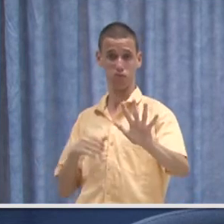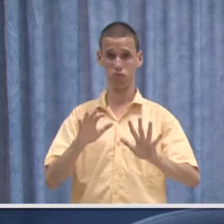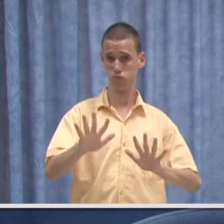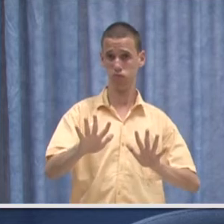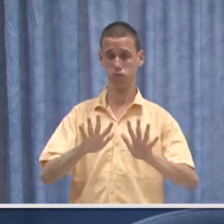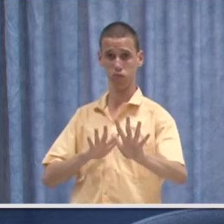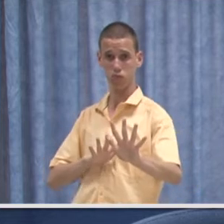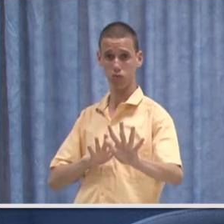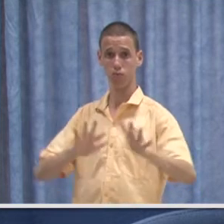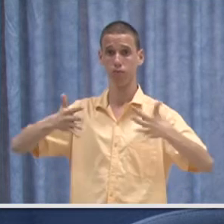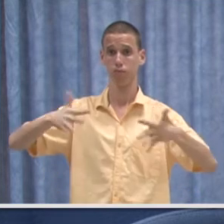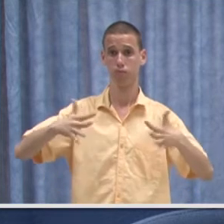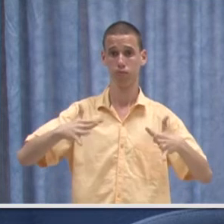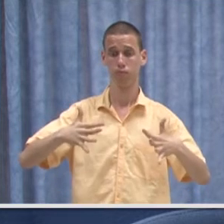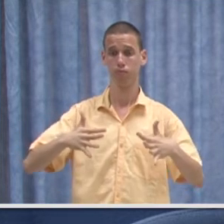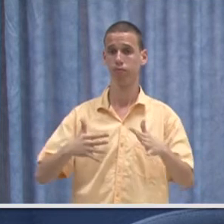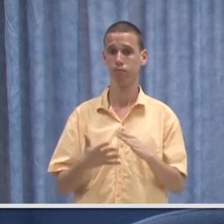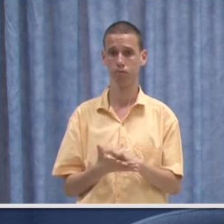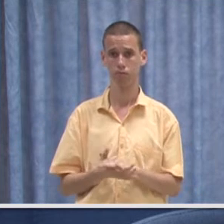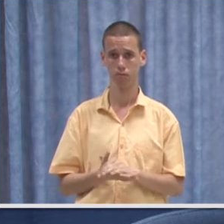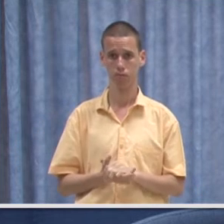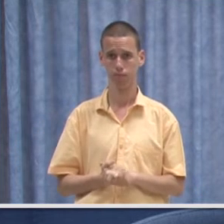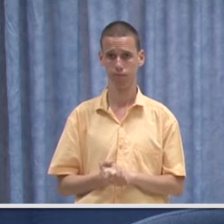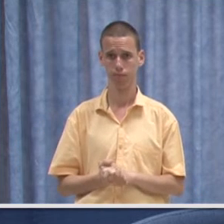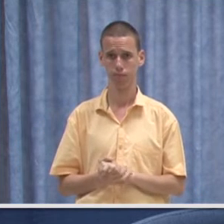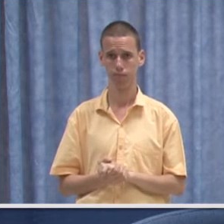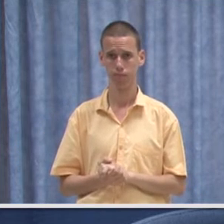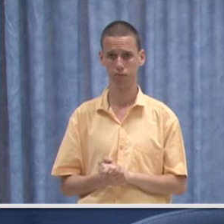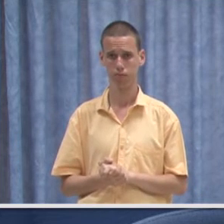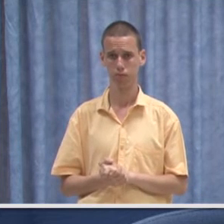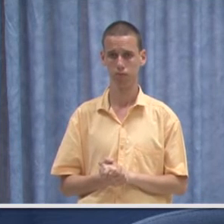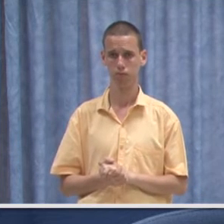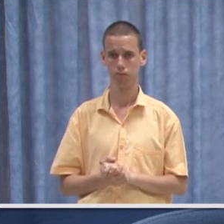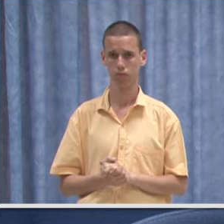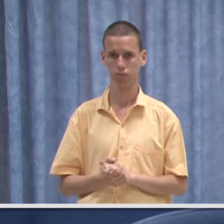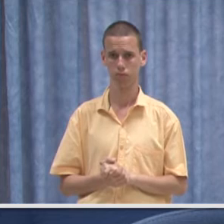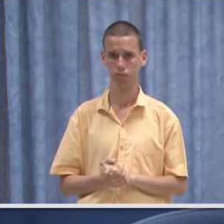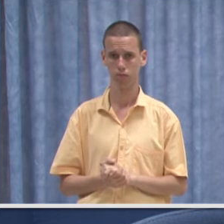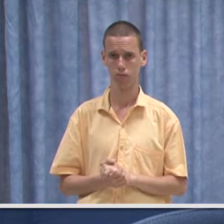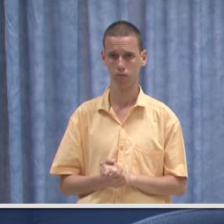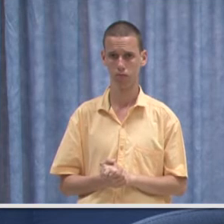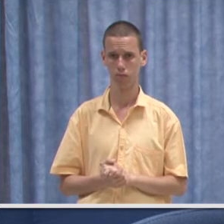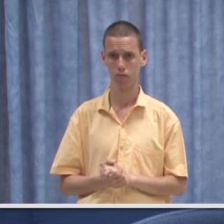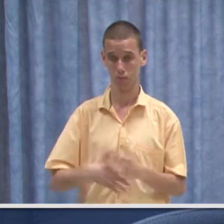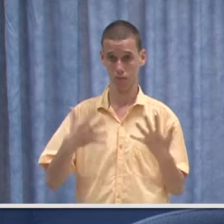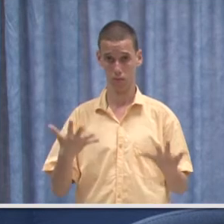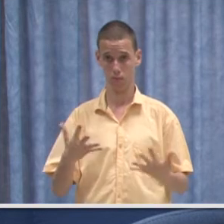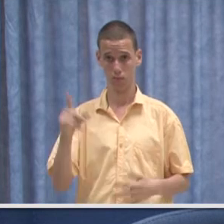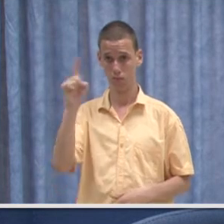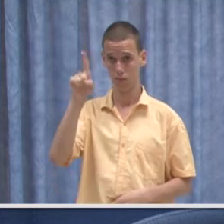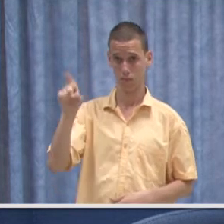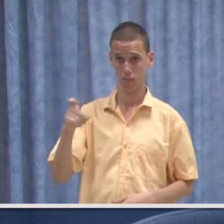il y en a bon, des gens qui offrent entertainment, par exemple, aux autres restaurants, aux autres,